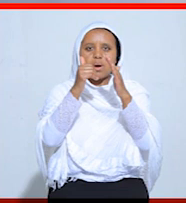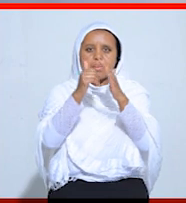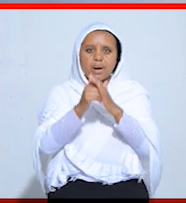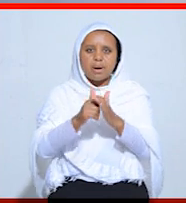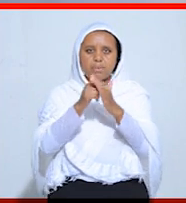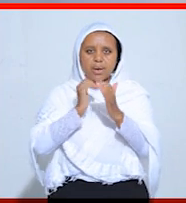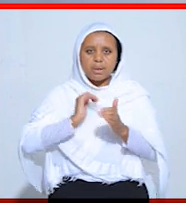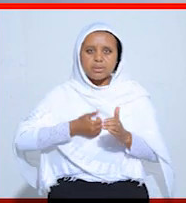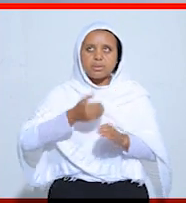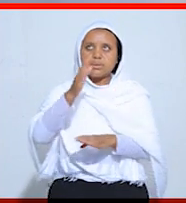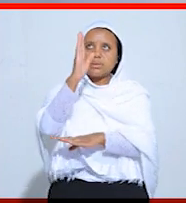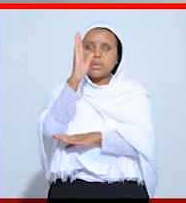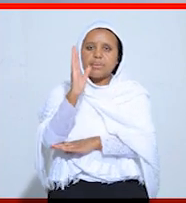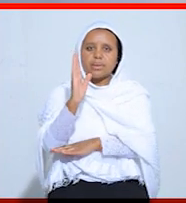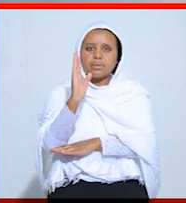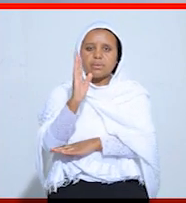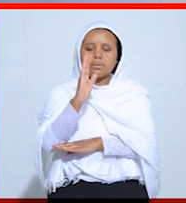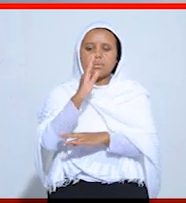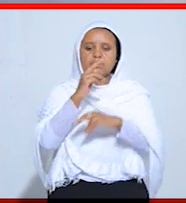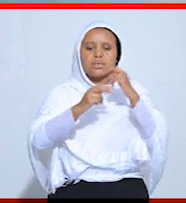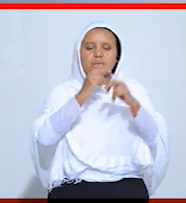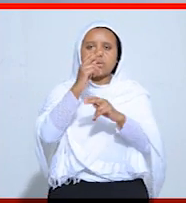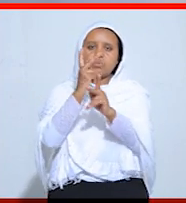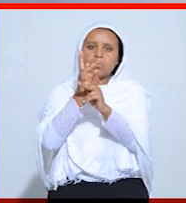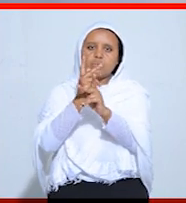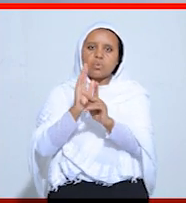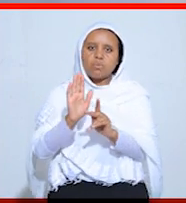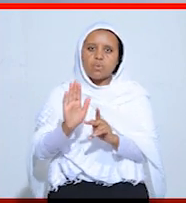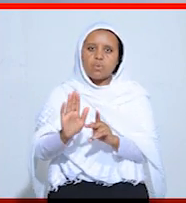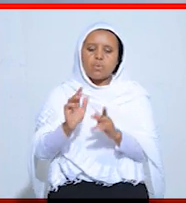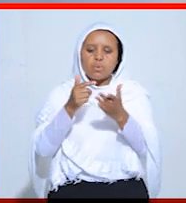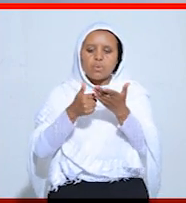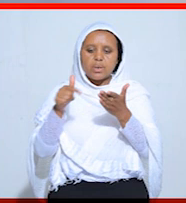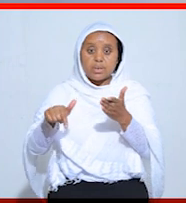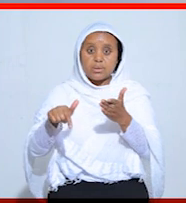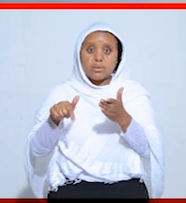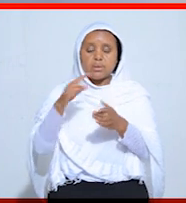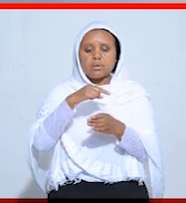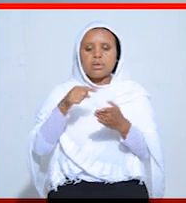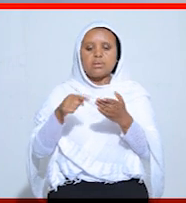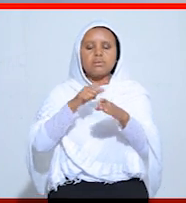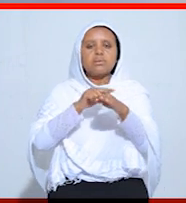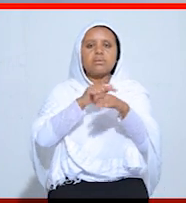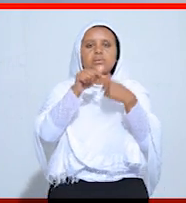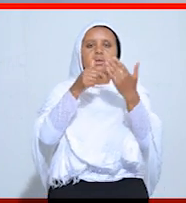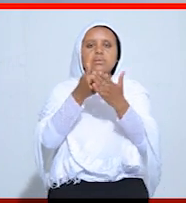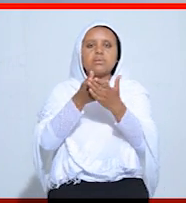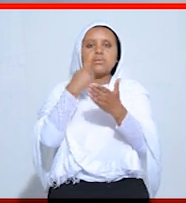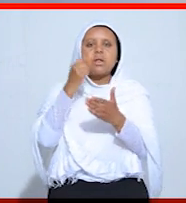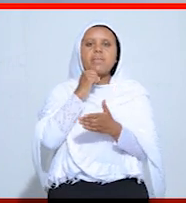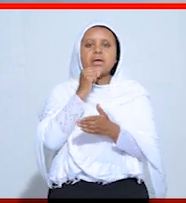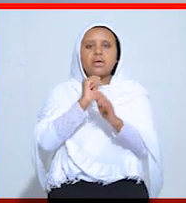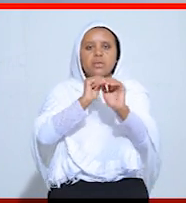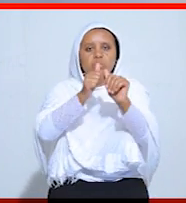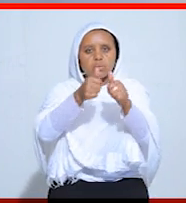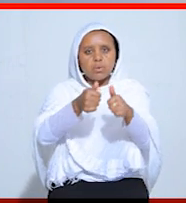አምላክ አምላካችን እግዚአብሔር በሸርነቱ ተጠብቆ ለዚህ ለተና ለዚህ ሰዓት ስላደረሰን